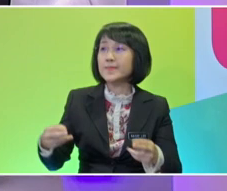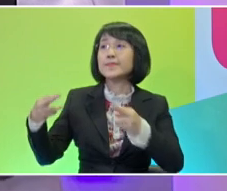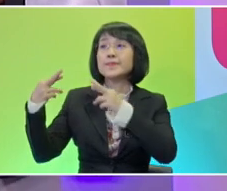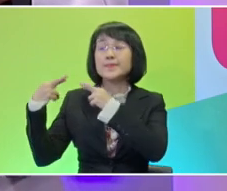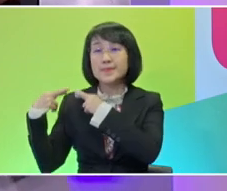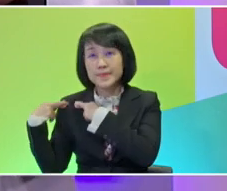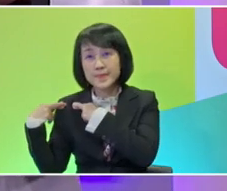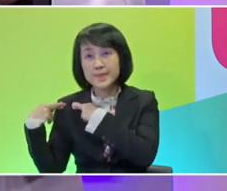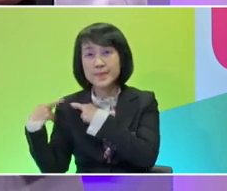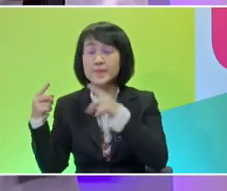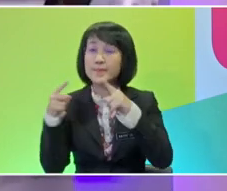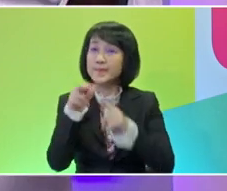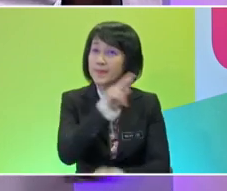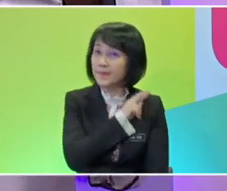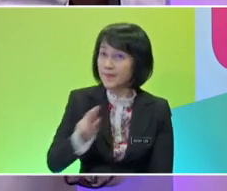negara